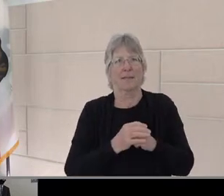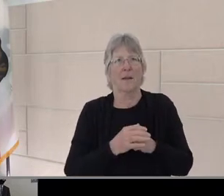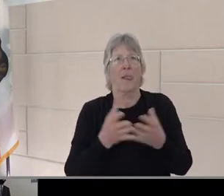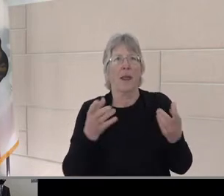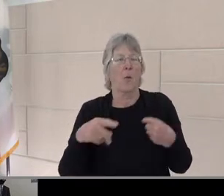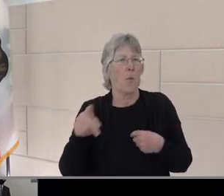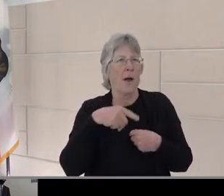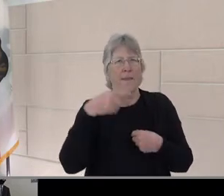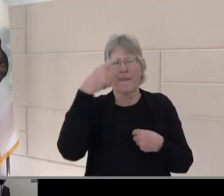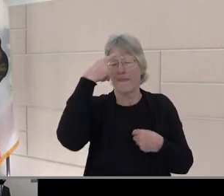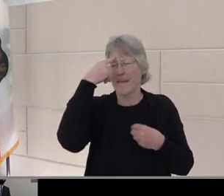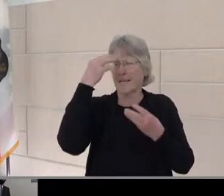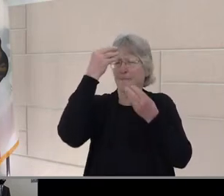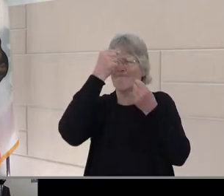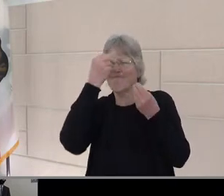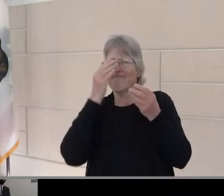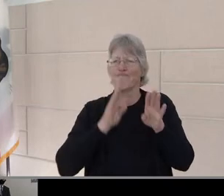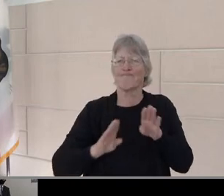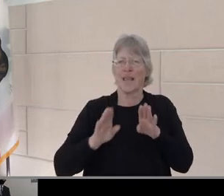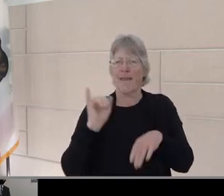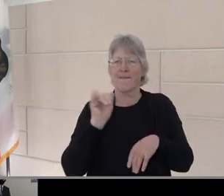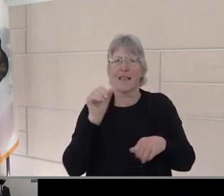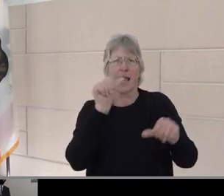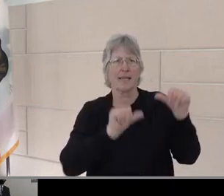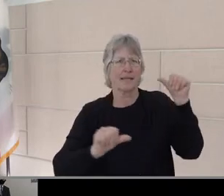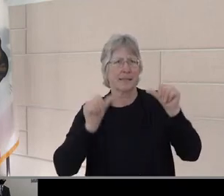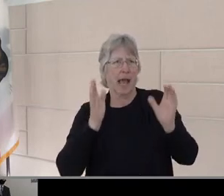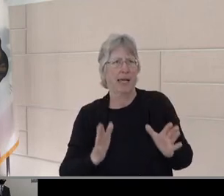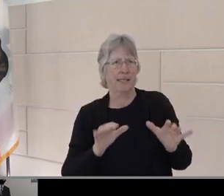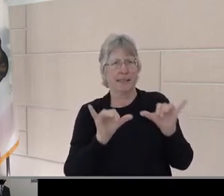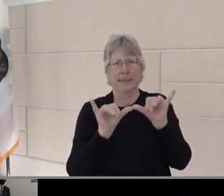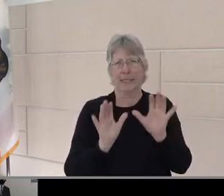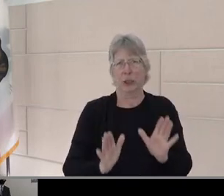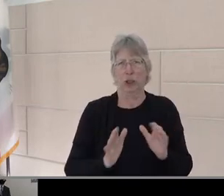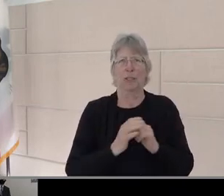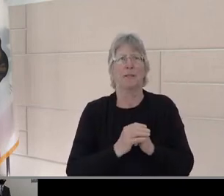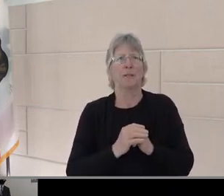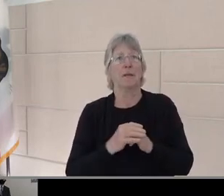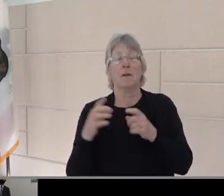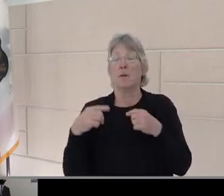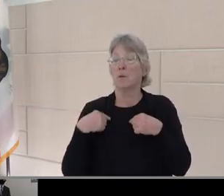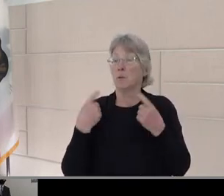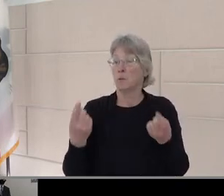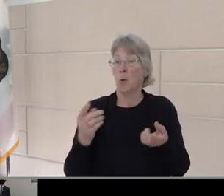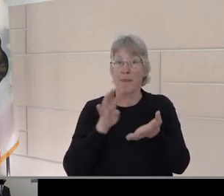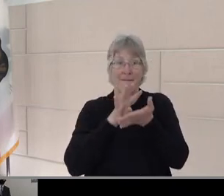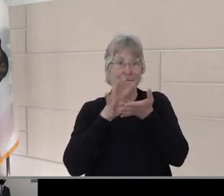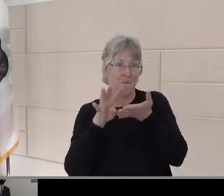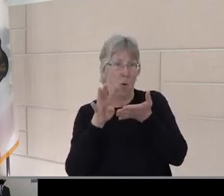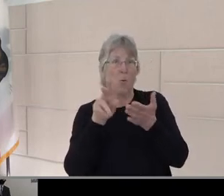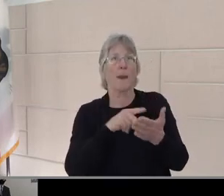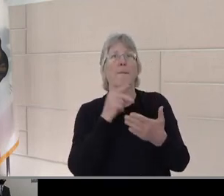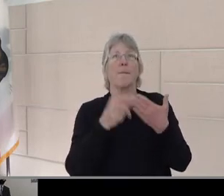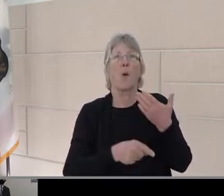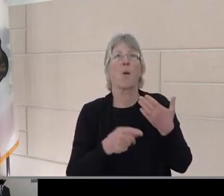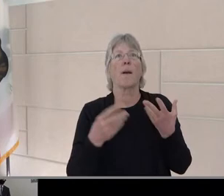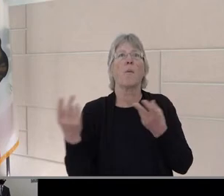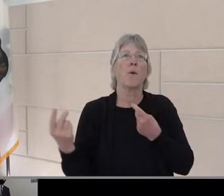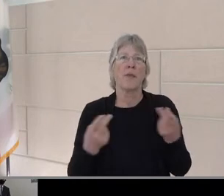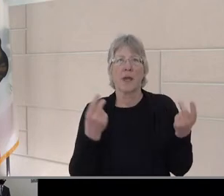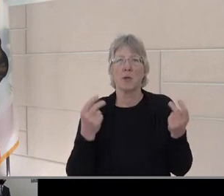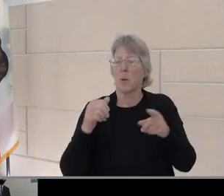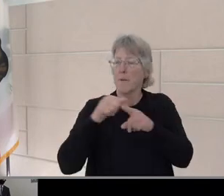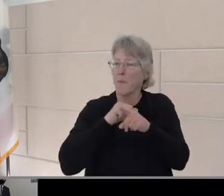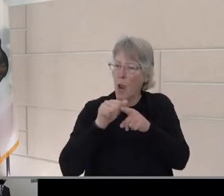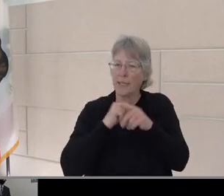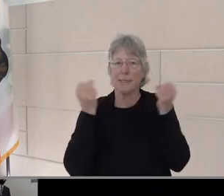យើងចង់ឲ្យសិស្សរបស់យើងចេះរៀនគិតក្នុងរបៀបជាអ្នកវិទ្យាសាស្ត្រម្នាក់នៅក្នុងកម្មវិធី4សប្តាហ៍នេះ